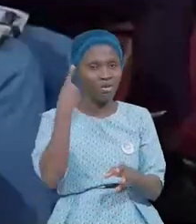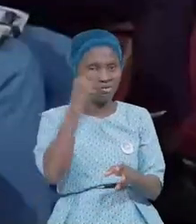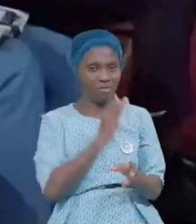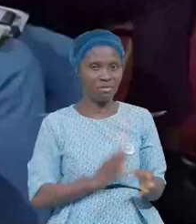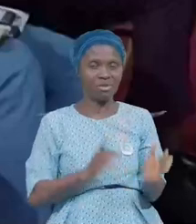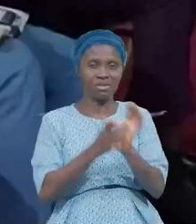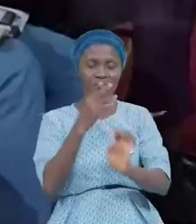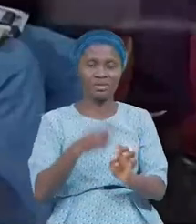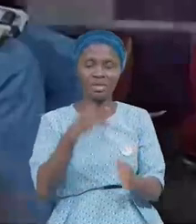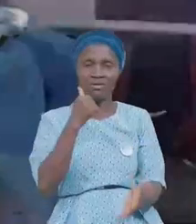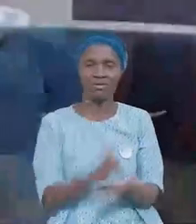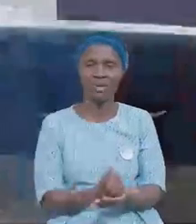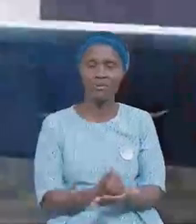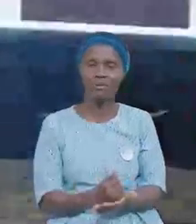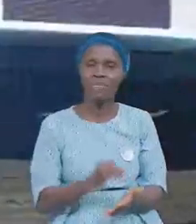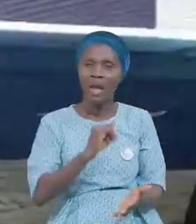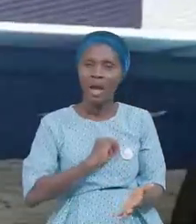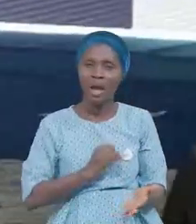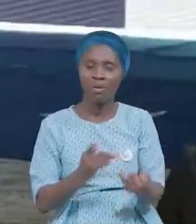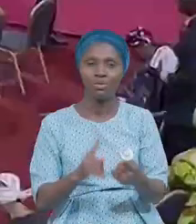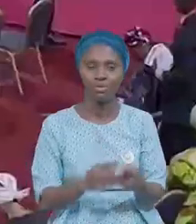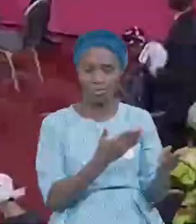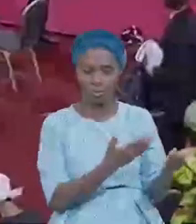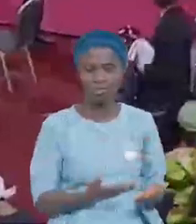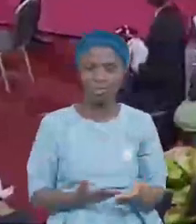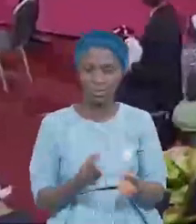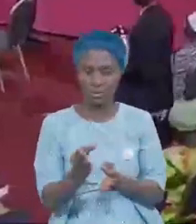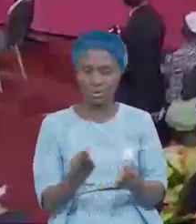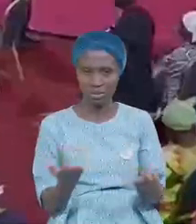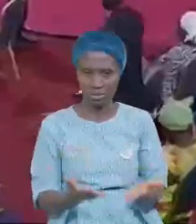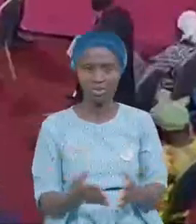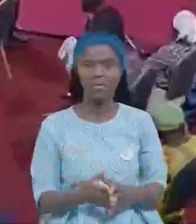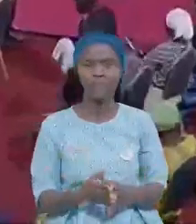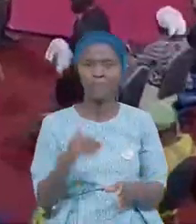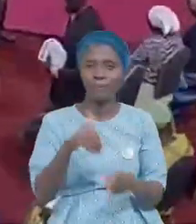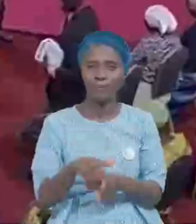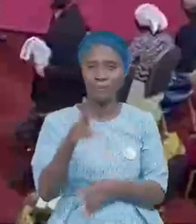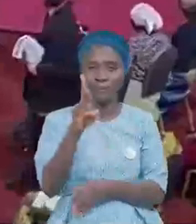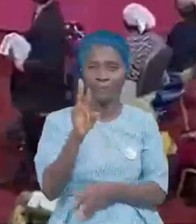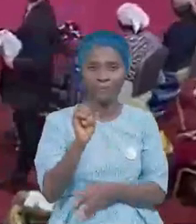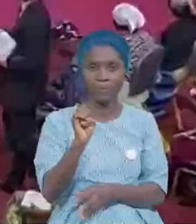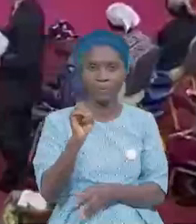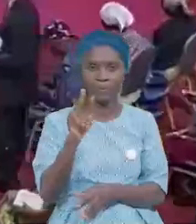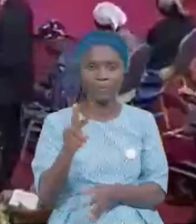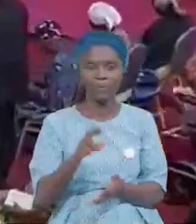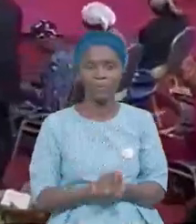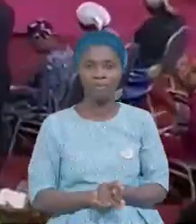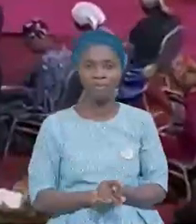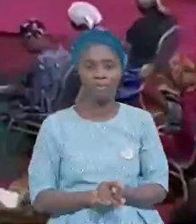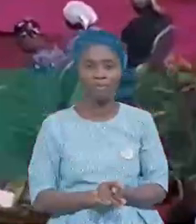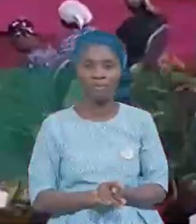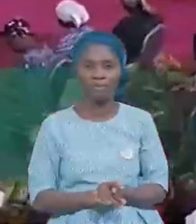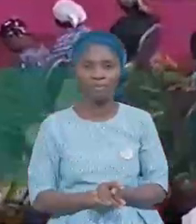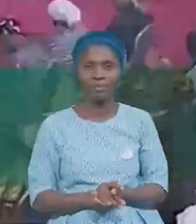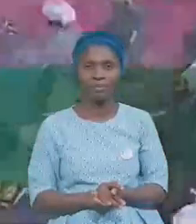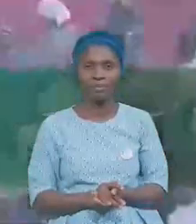Alors, je veux apporter un contraste ici. Apocalypse 17. Apocalypse 17.